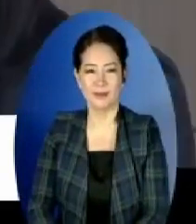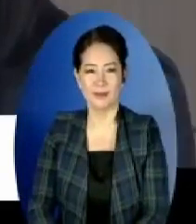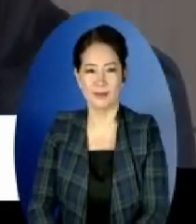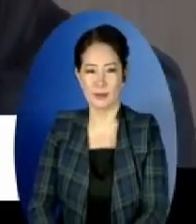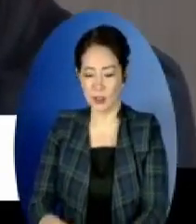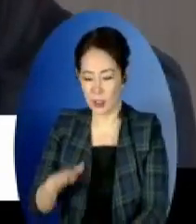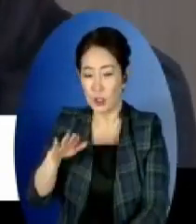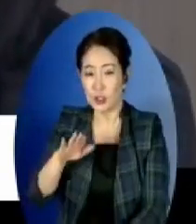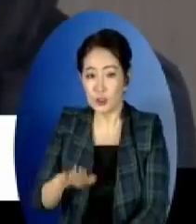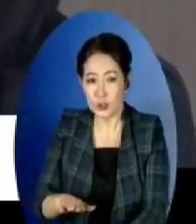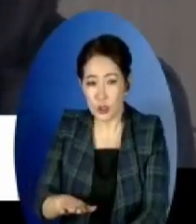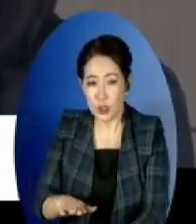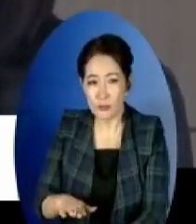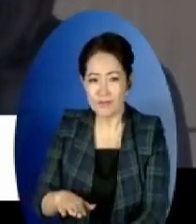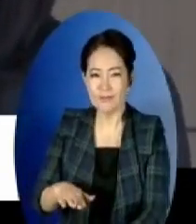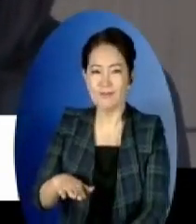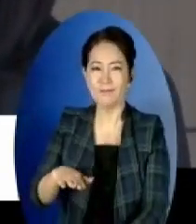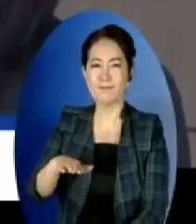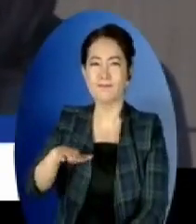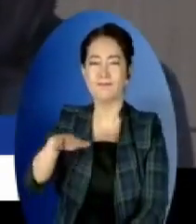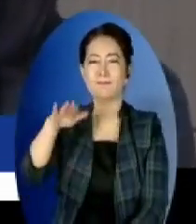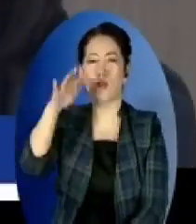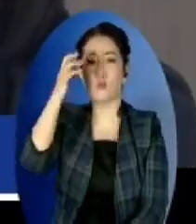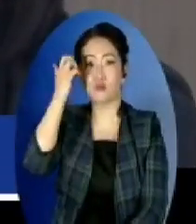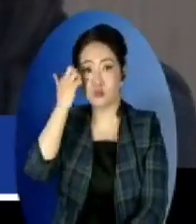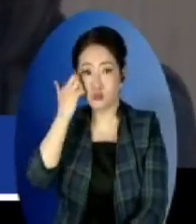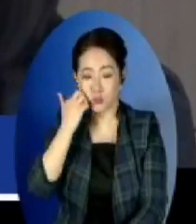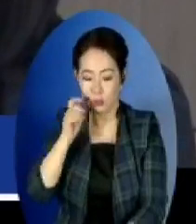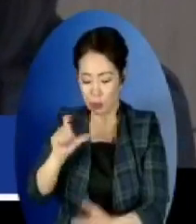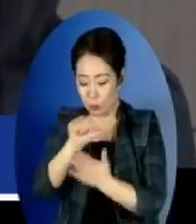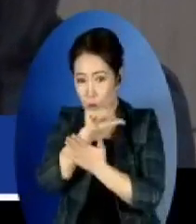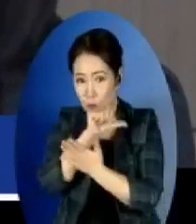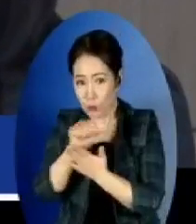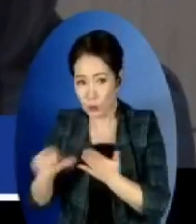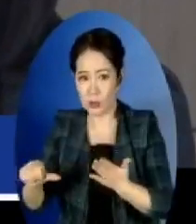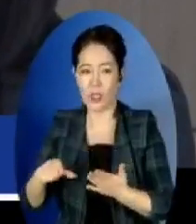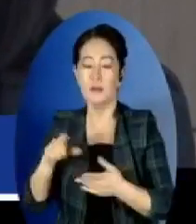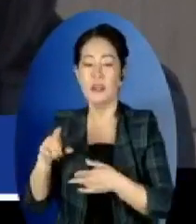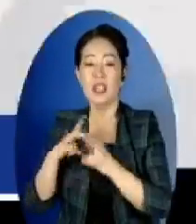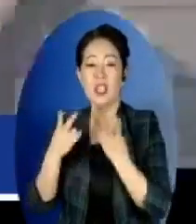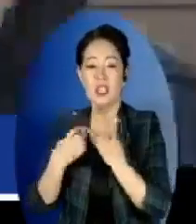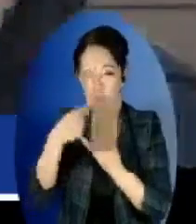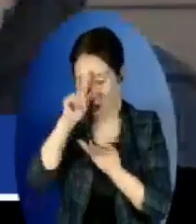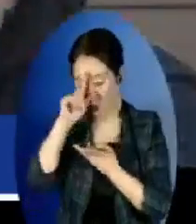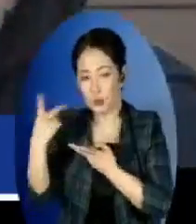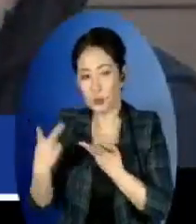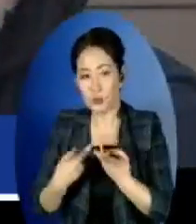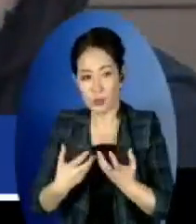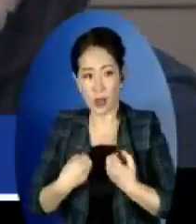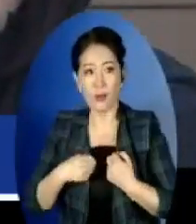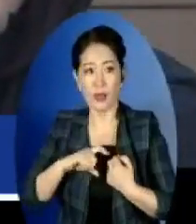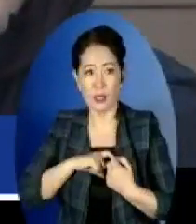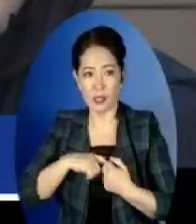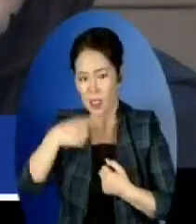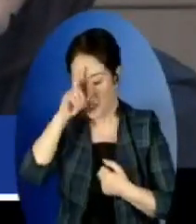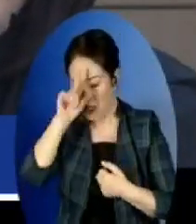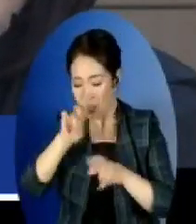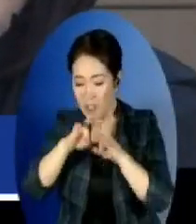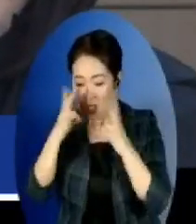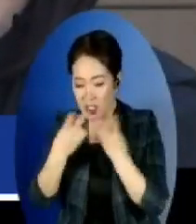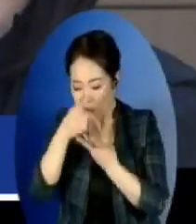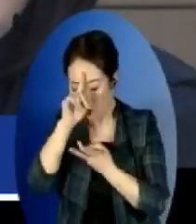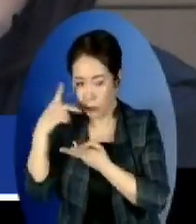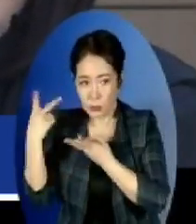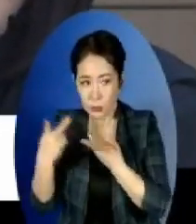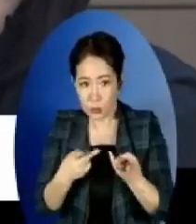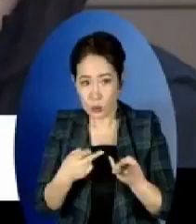Бага учир настайгаас хулаад өтгөс буурал бүх насны иргэн бол авах хэрэгтэй байдаг. Тэр нийгмийн эрүүл мэндийн тусламж үйлчилгээ нэмлэгийн